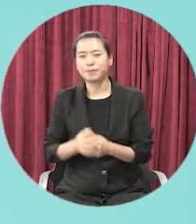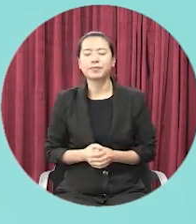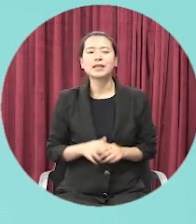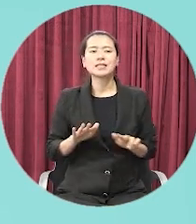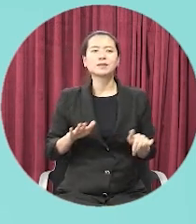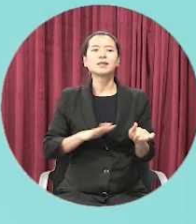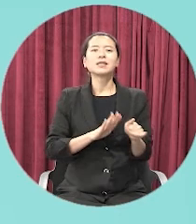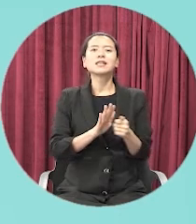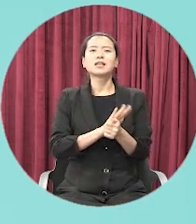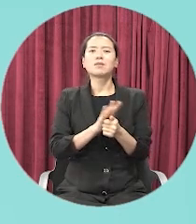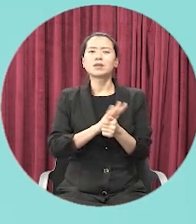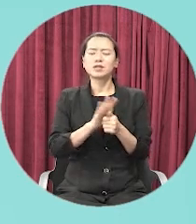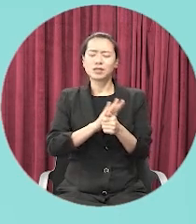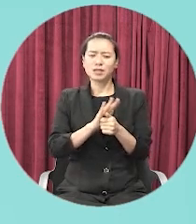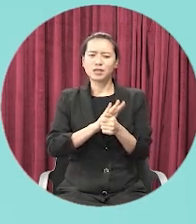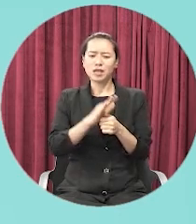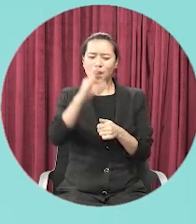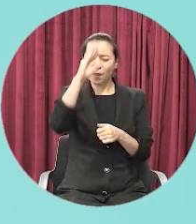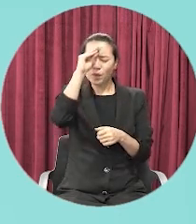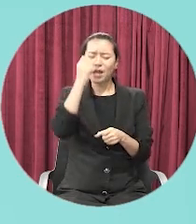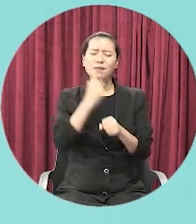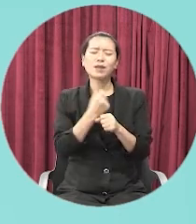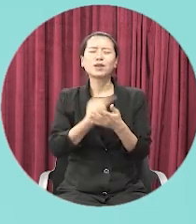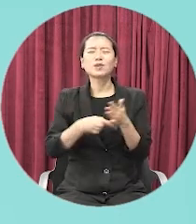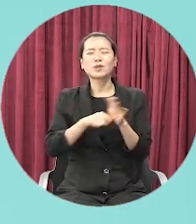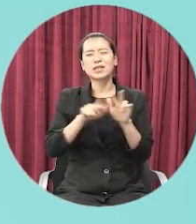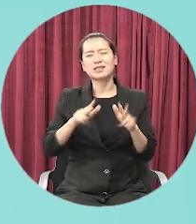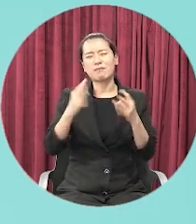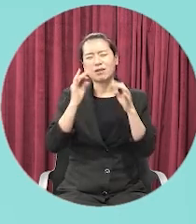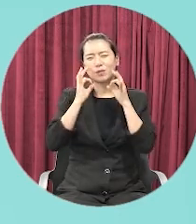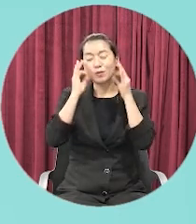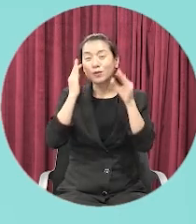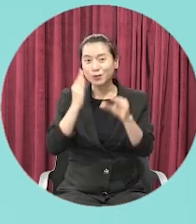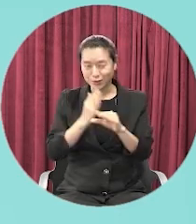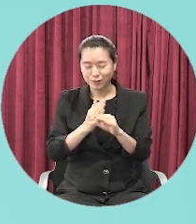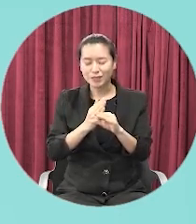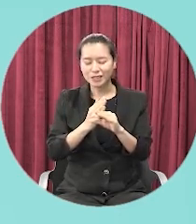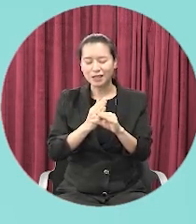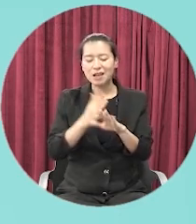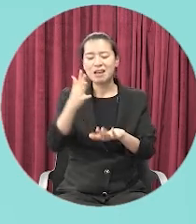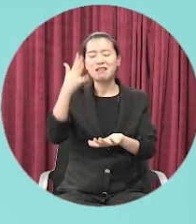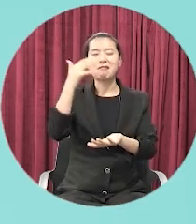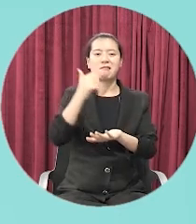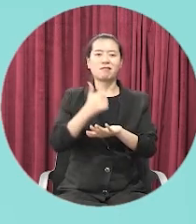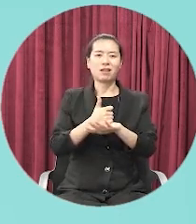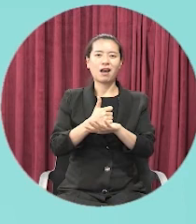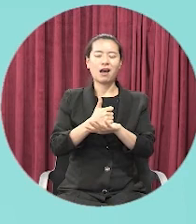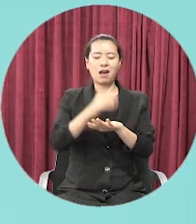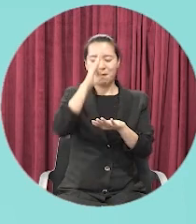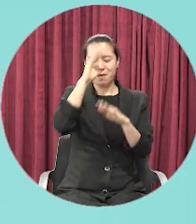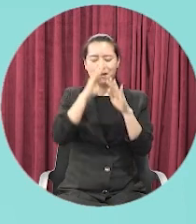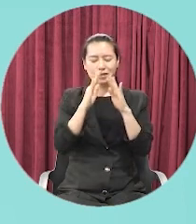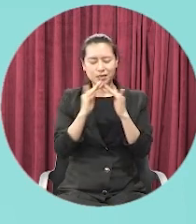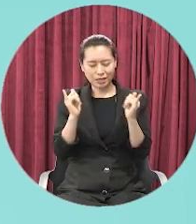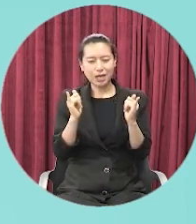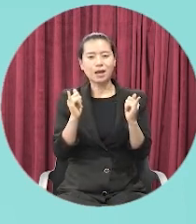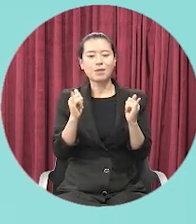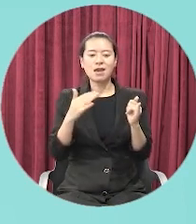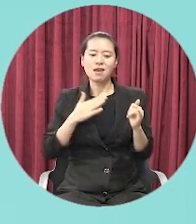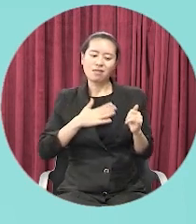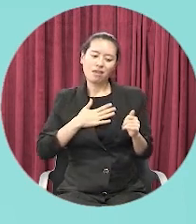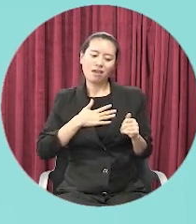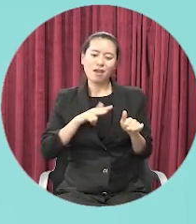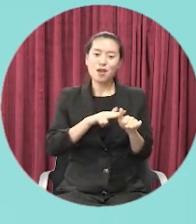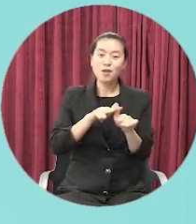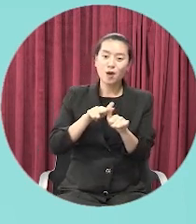서비스 모델을 개발하는 노력을 많이 하구요 그 다음에 에 그렇게 되면 이제 환자분들이 의료 데이터를 이해하고 나 다루거나